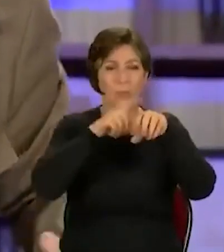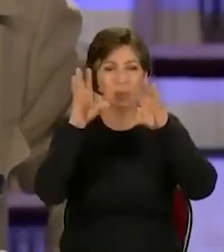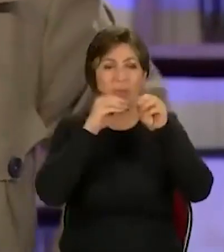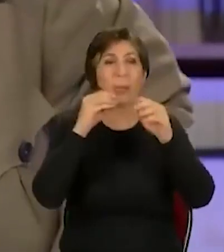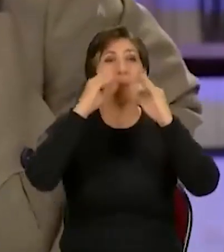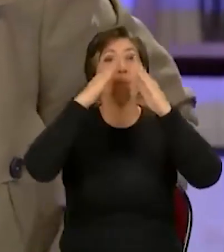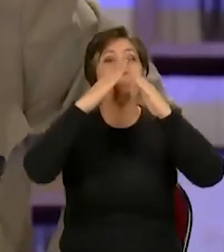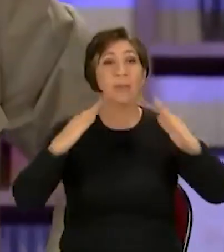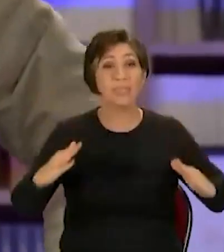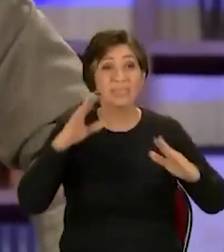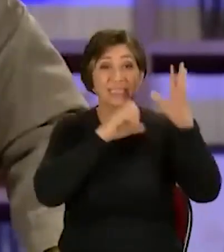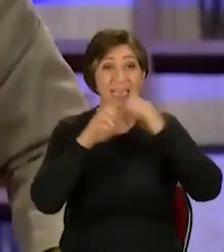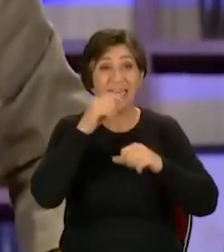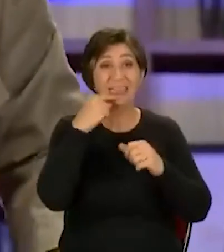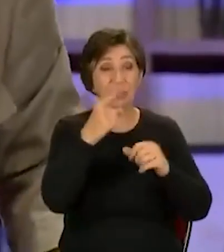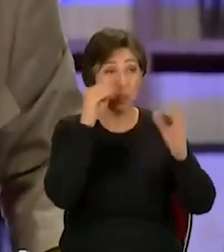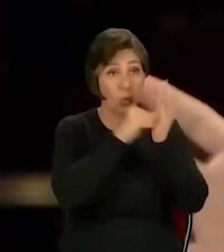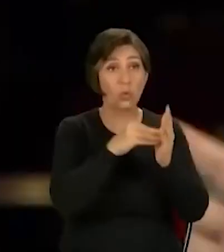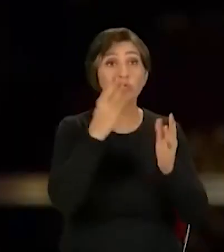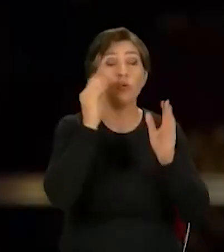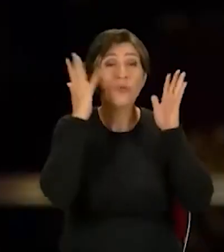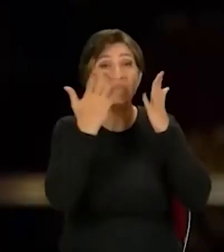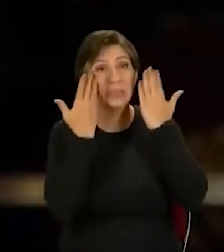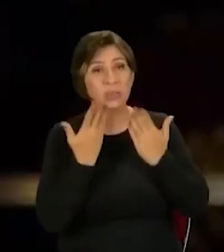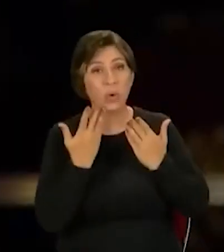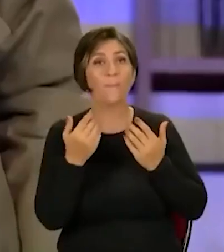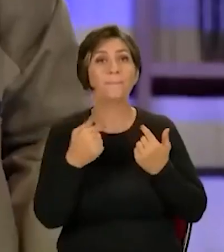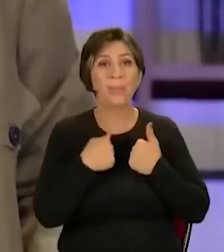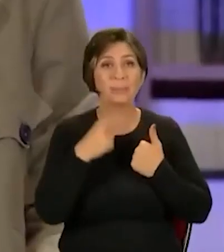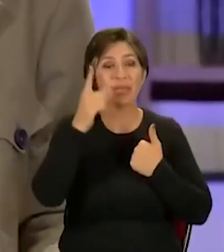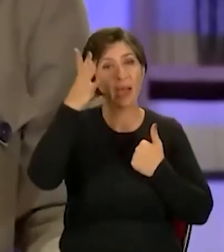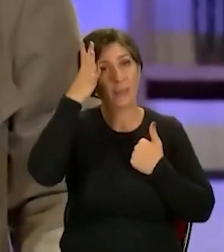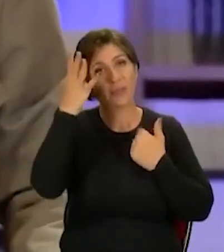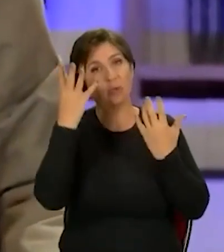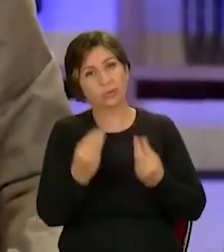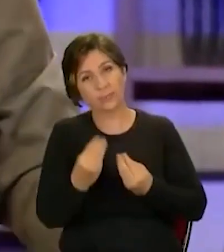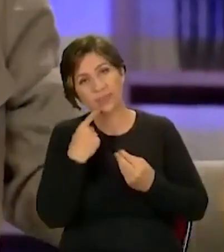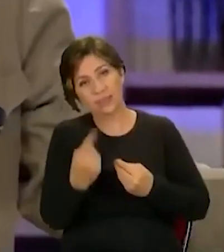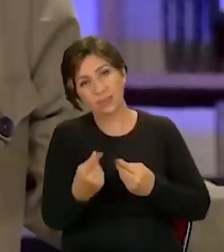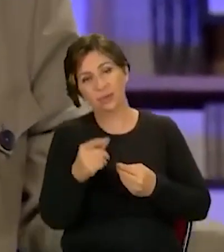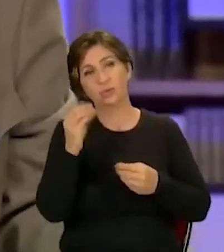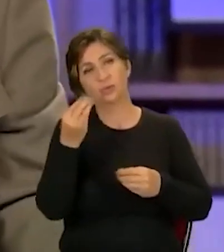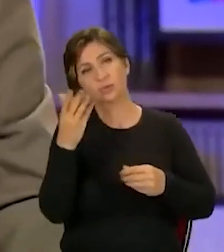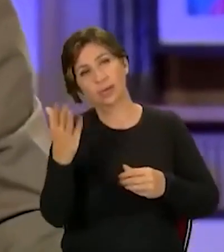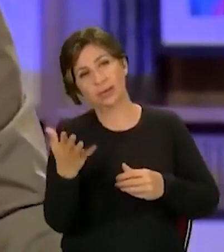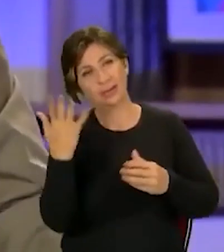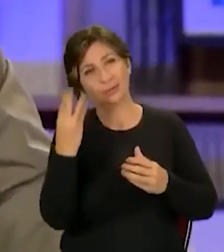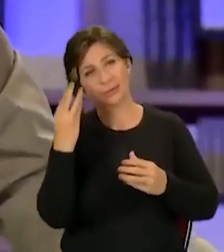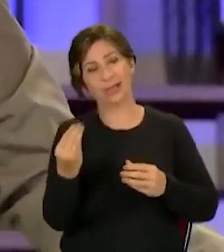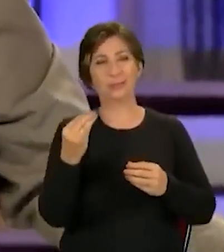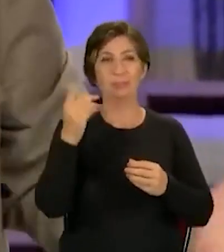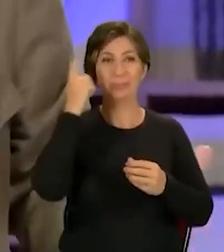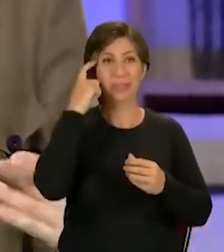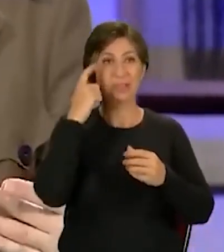piramitlerin sırları diye bir videoya koyuyor ve çok fazla izleniyor. Şimdi ben bir geri zekalı olsam derim ki çocuklar ne güzel ulan